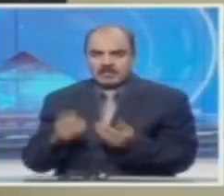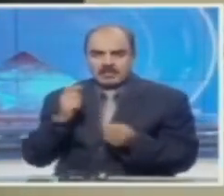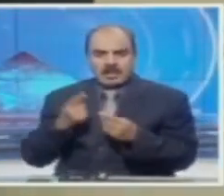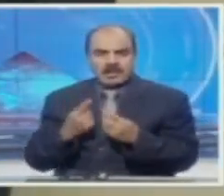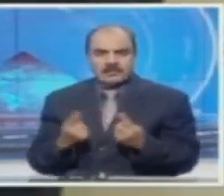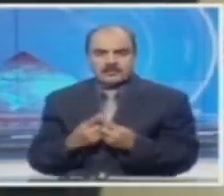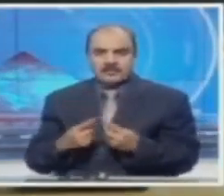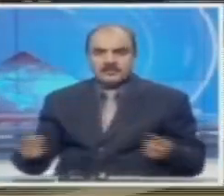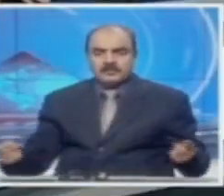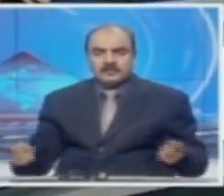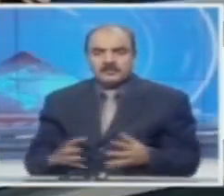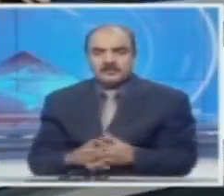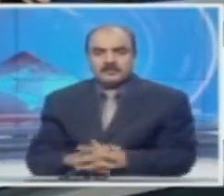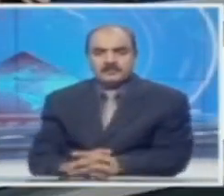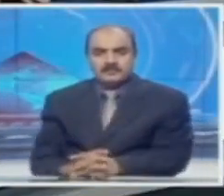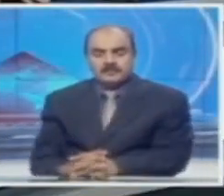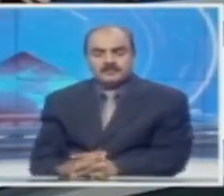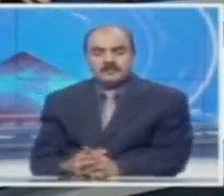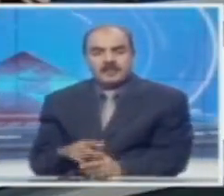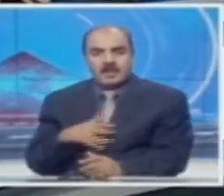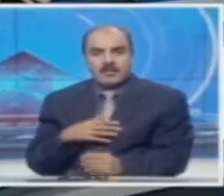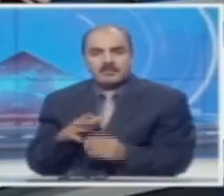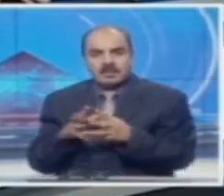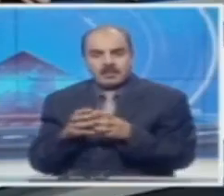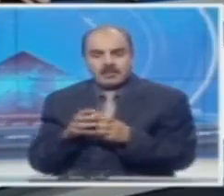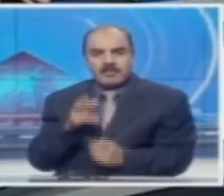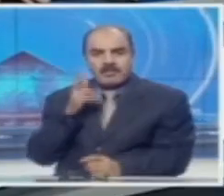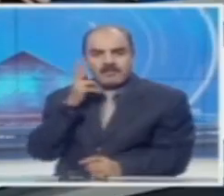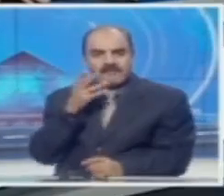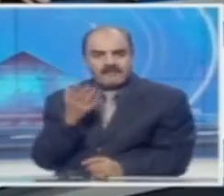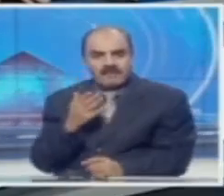الاقتصادي. ودائما يمكنكم